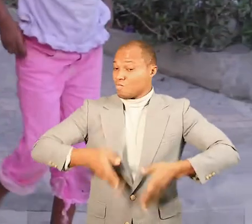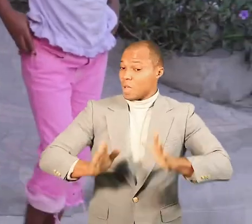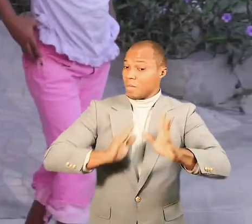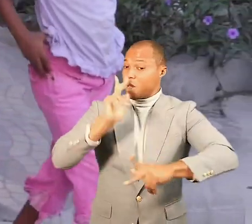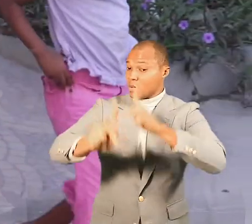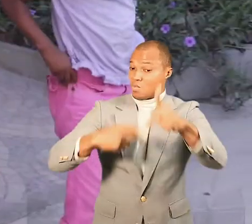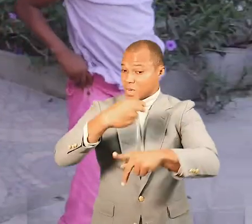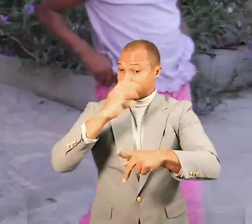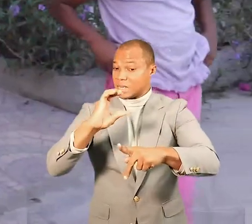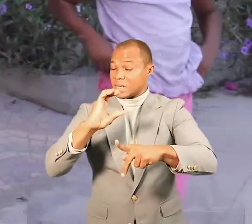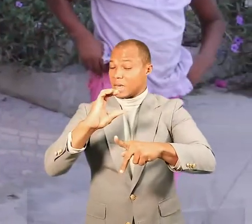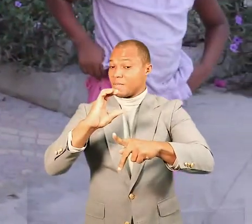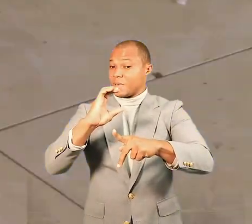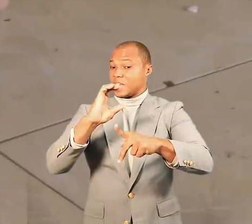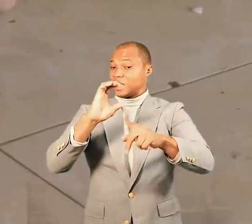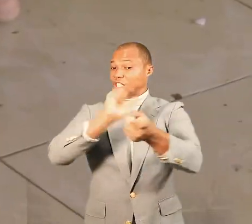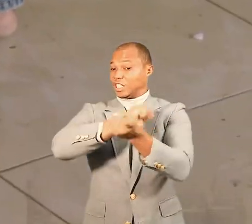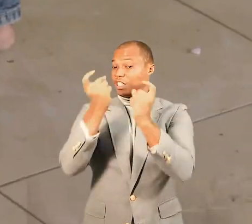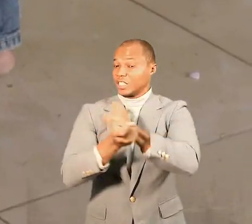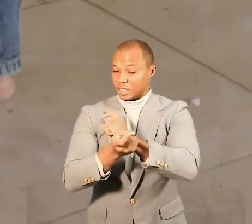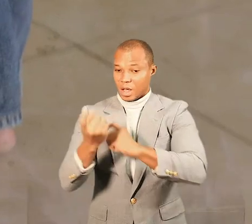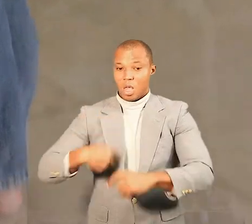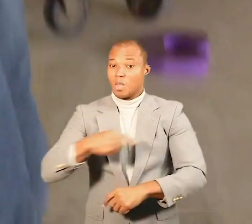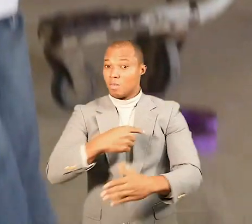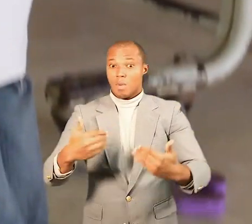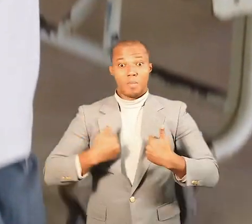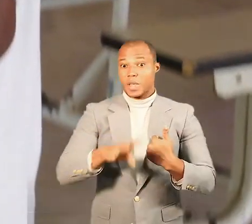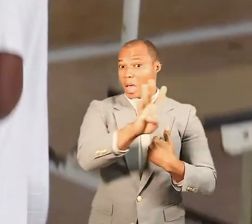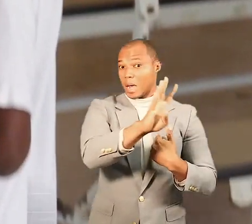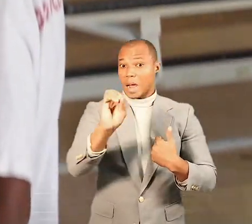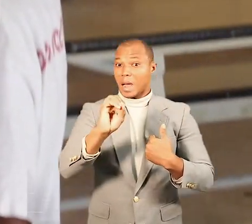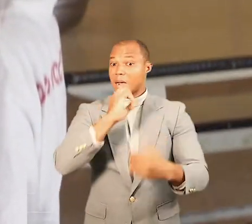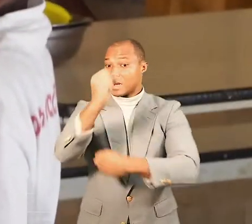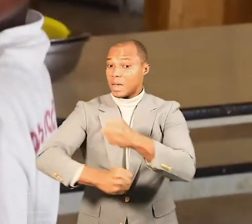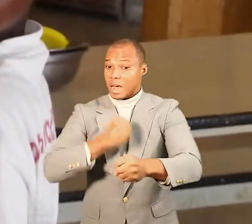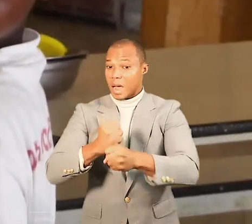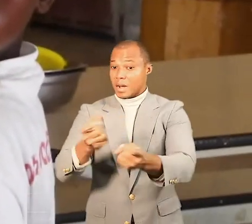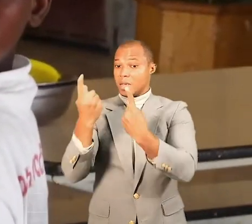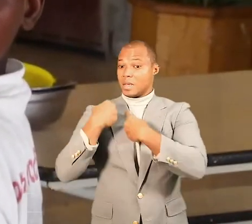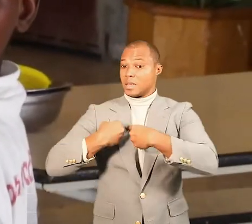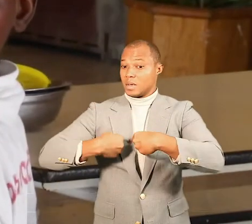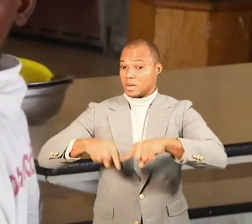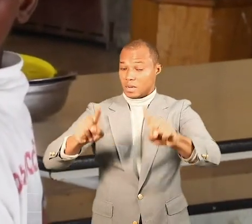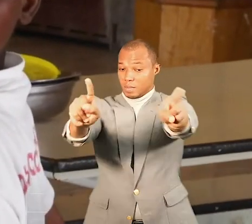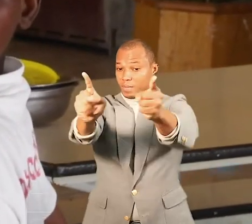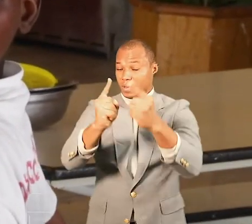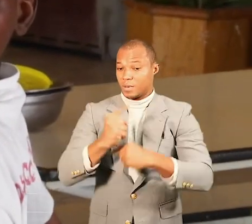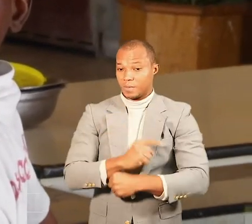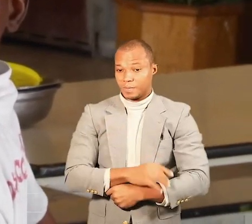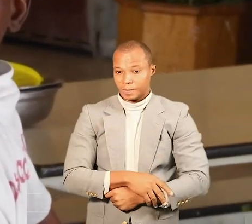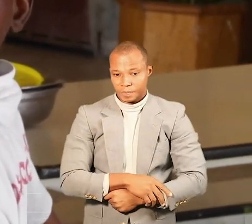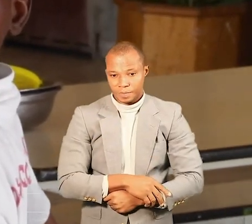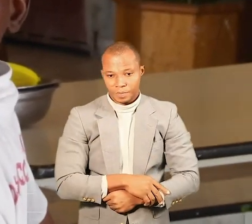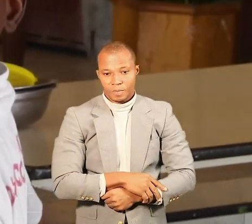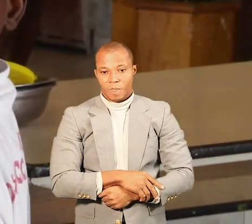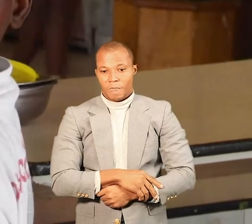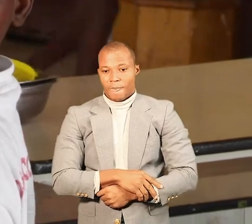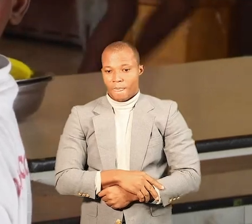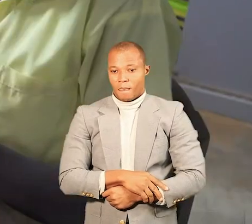ça yo changer plus ou moins. Nous gen 40 ans depuis yo prend